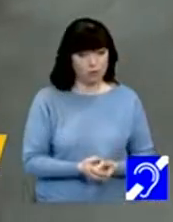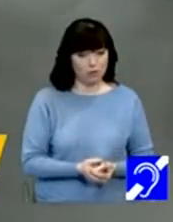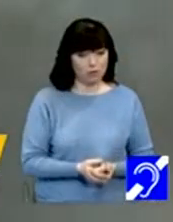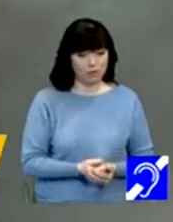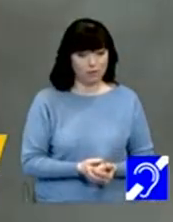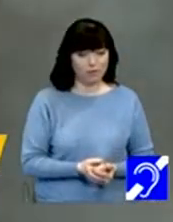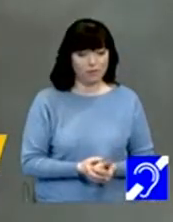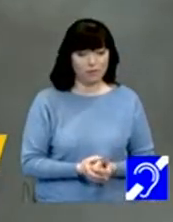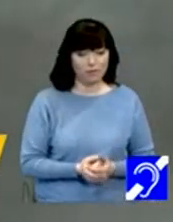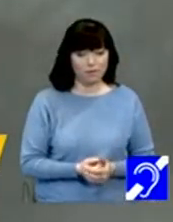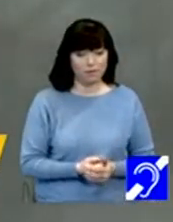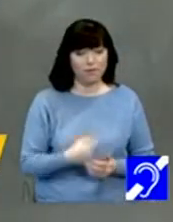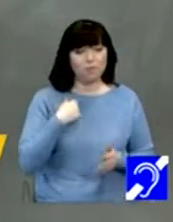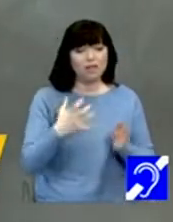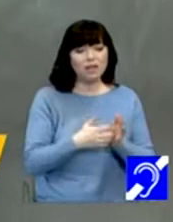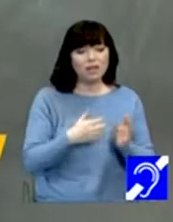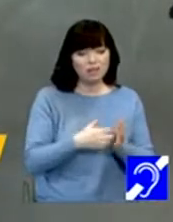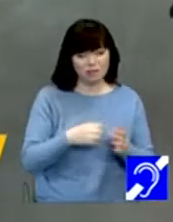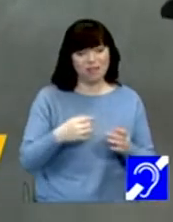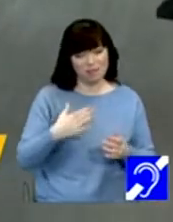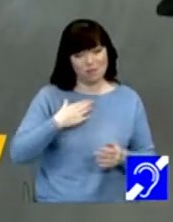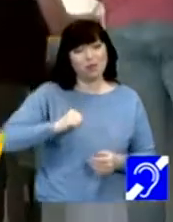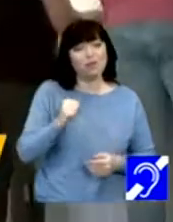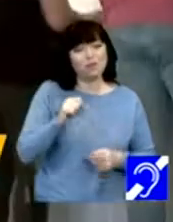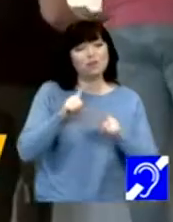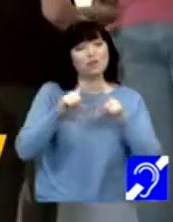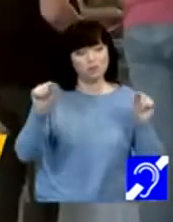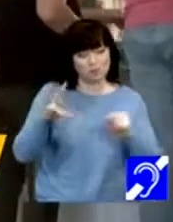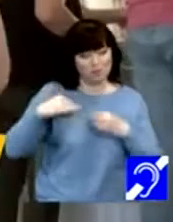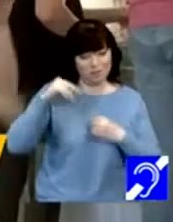Не хватало здесь своих друзей из школы.